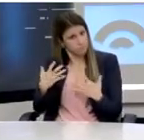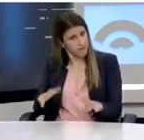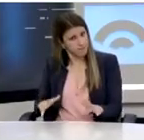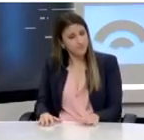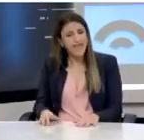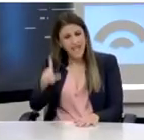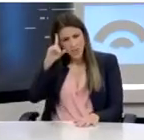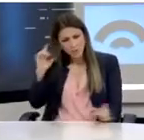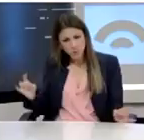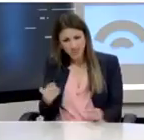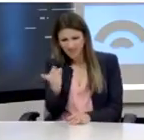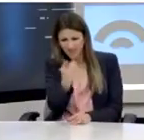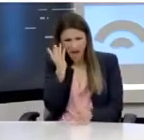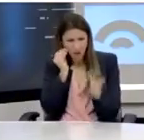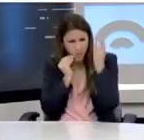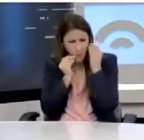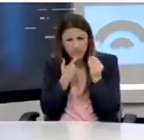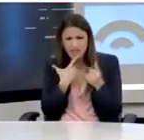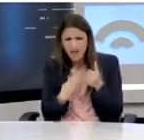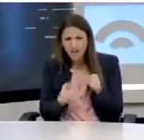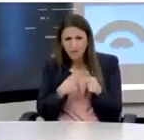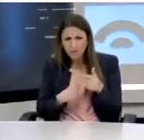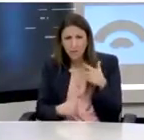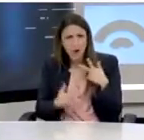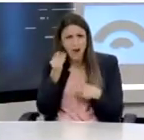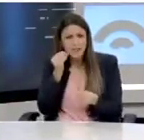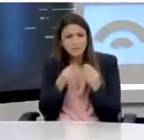νομίζω ότι ακούγοντάς σας τα επιχειρήματά σας,